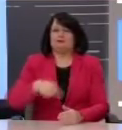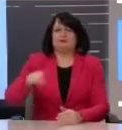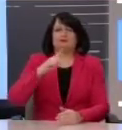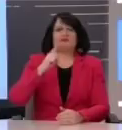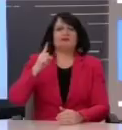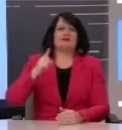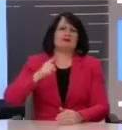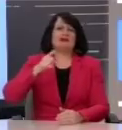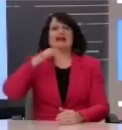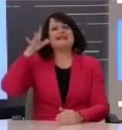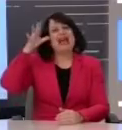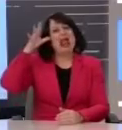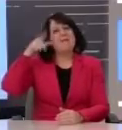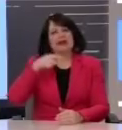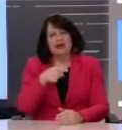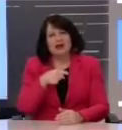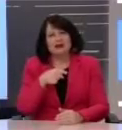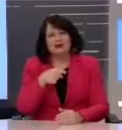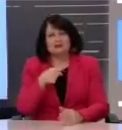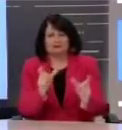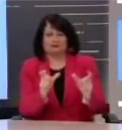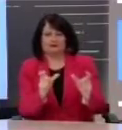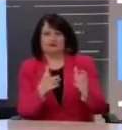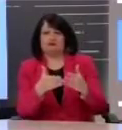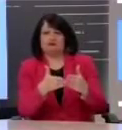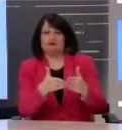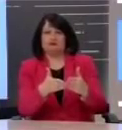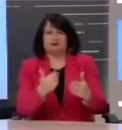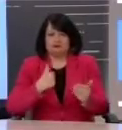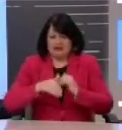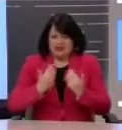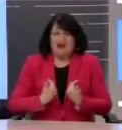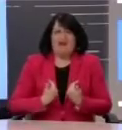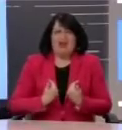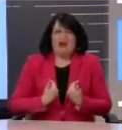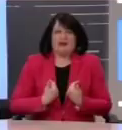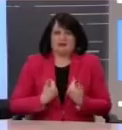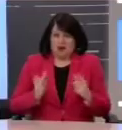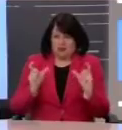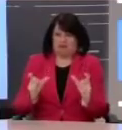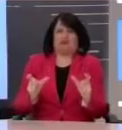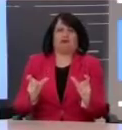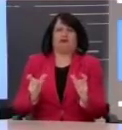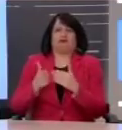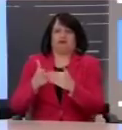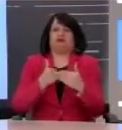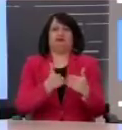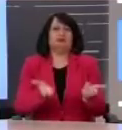Σαλαμίνα. Μια πιθανή μελλοντική αναβάθμιση μας αφορά και εμάς. Αλλά το να πάμε σε μια